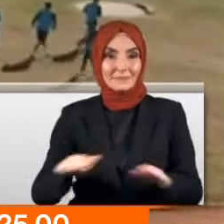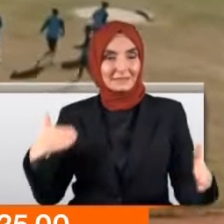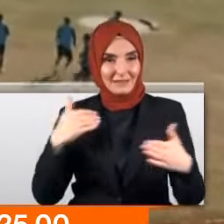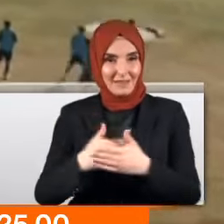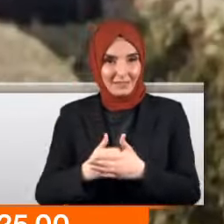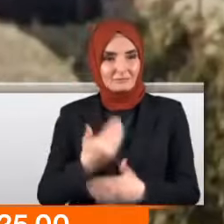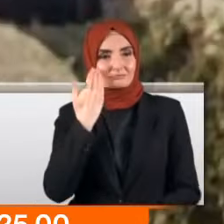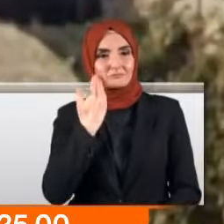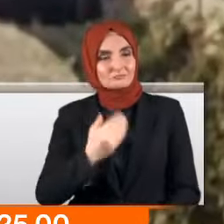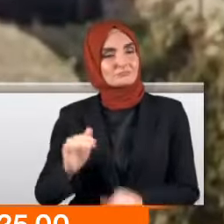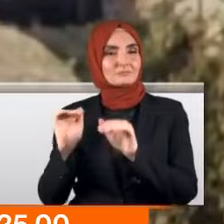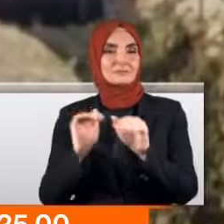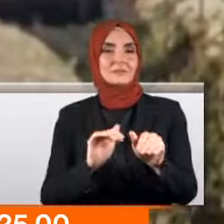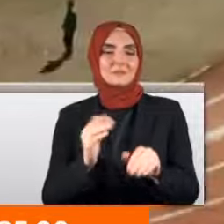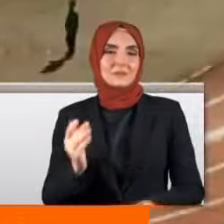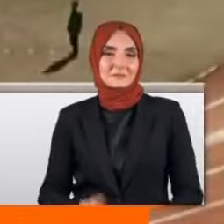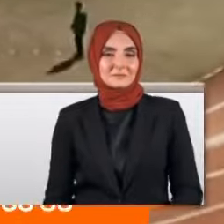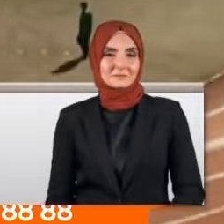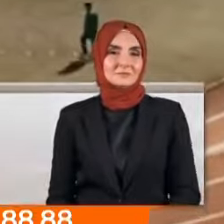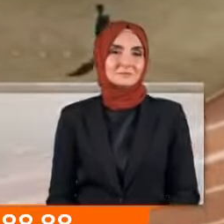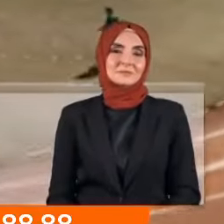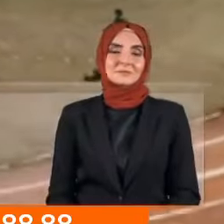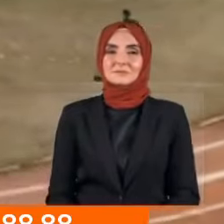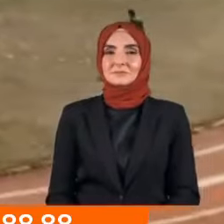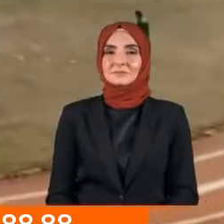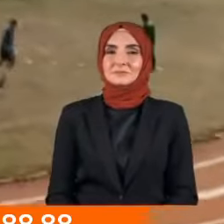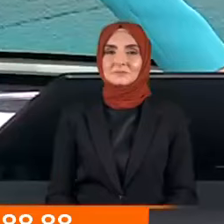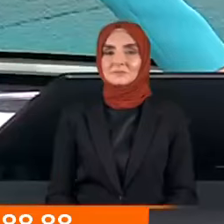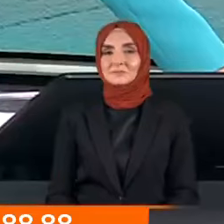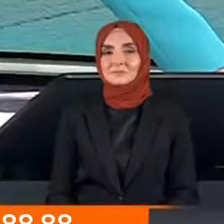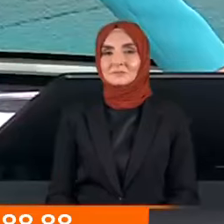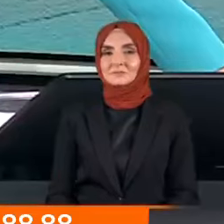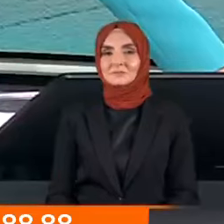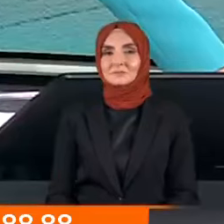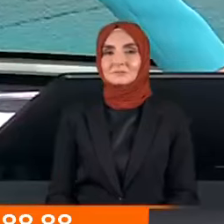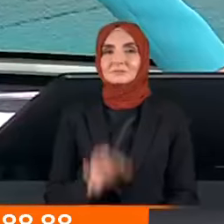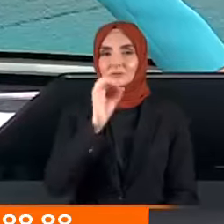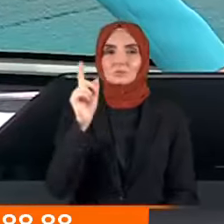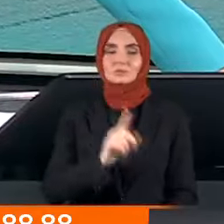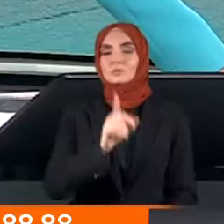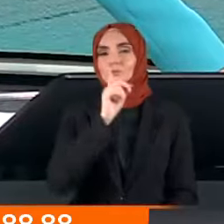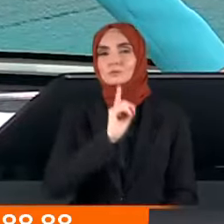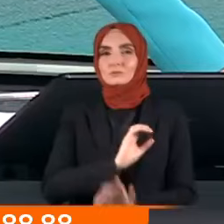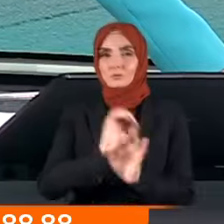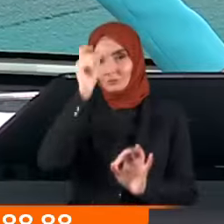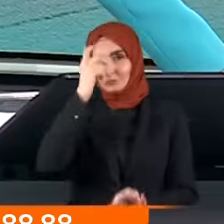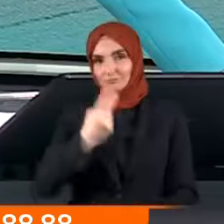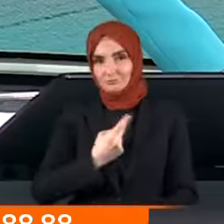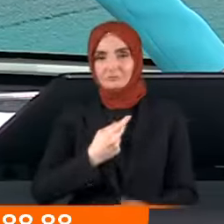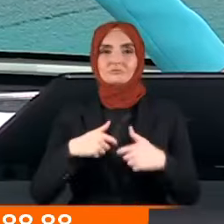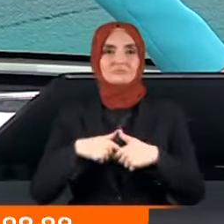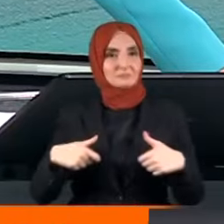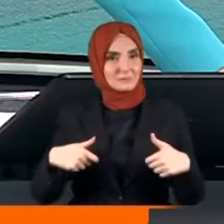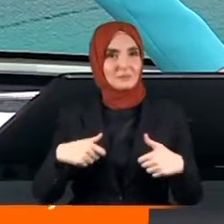yalnız bırakmadı. Takımı yalnız bırakmak yok. %100 yerli ve milli robot Arat